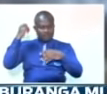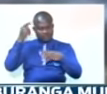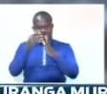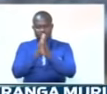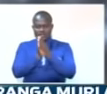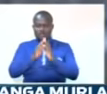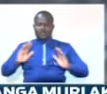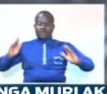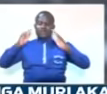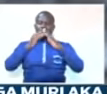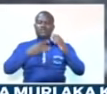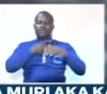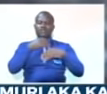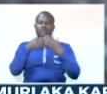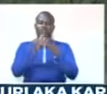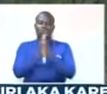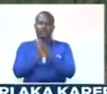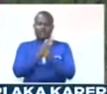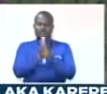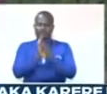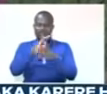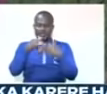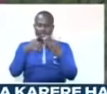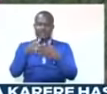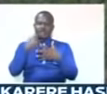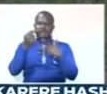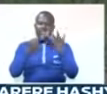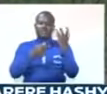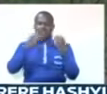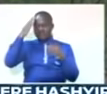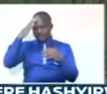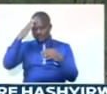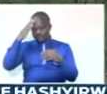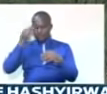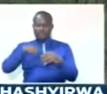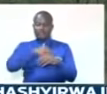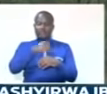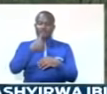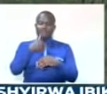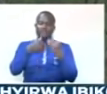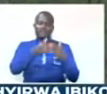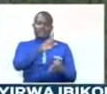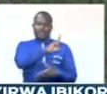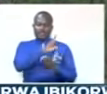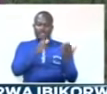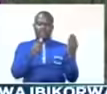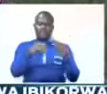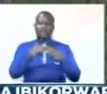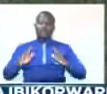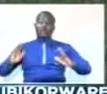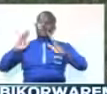uyu musozi urasurwa n'umusozi w'amateka ibyo bintu bikaba ari ibintu bizwi tugize rero amahirwe uyu musozi